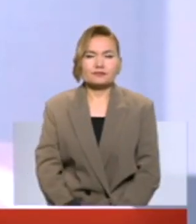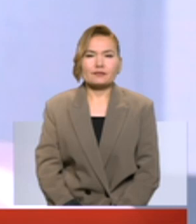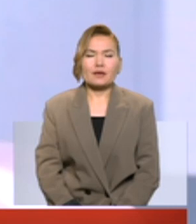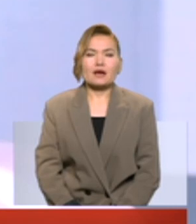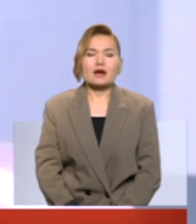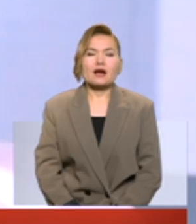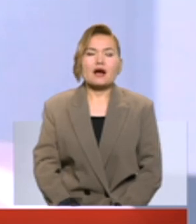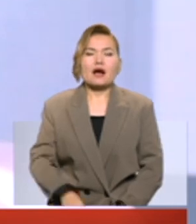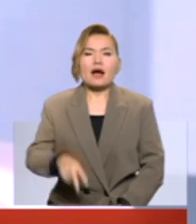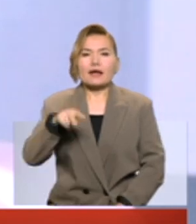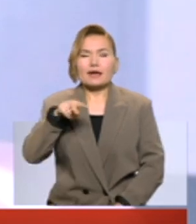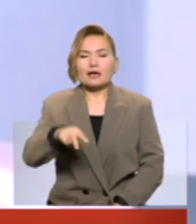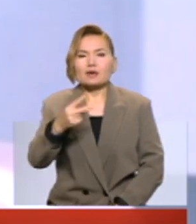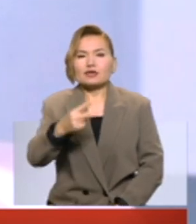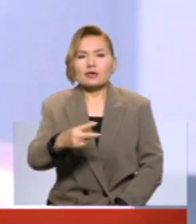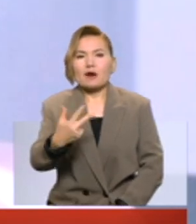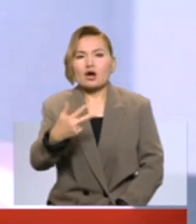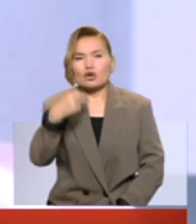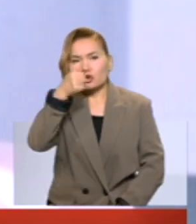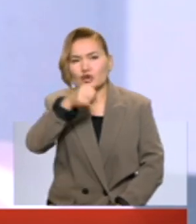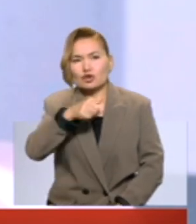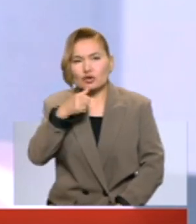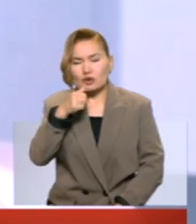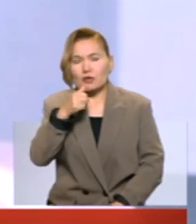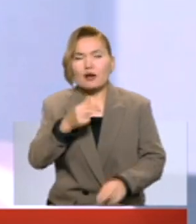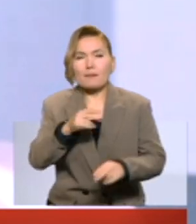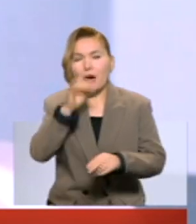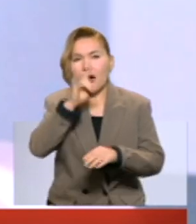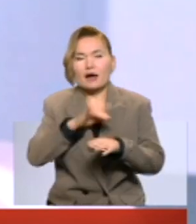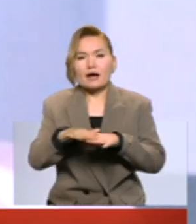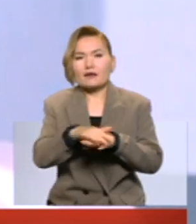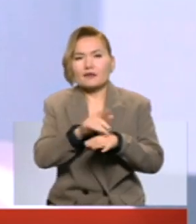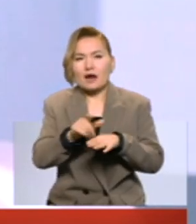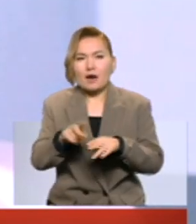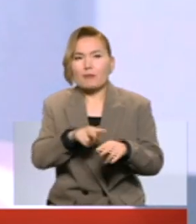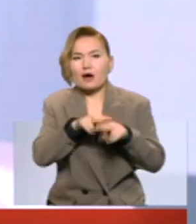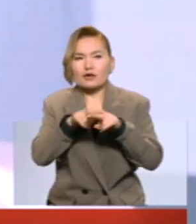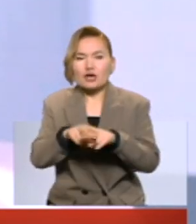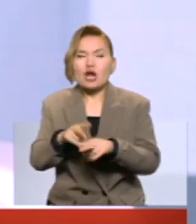Жыл басынан бері қазақстандықтар халықаралық ақша аударымдар жүйесі арқылы